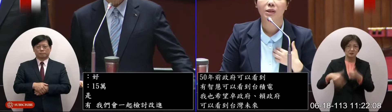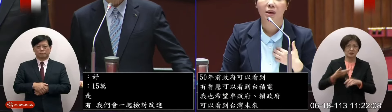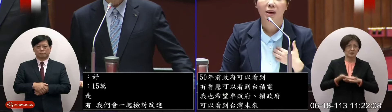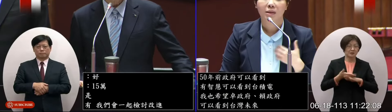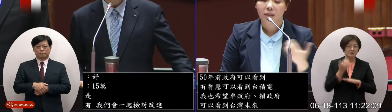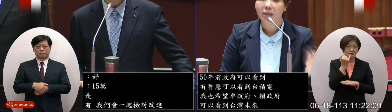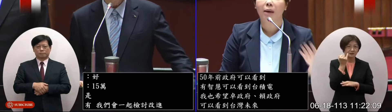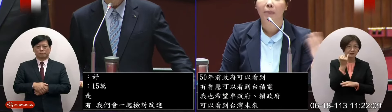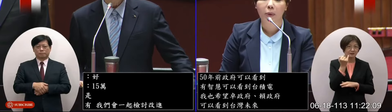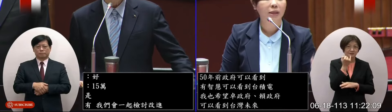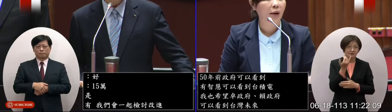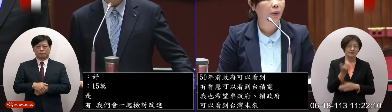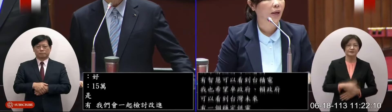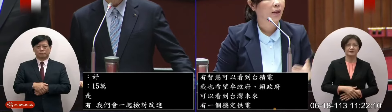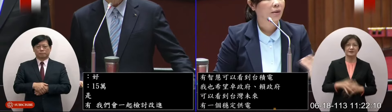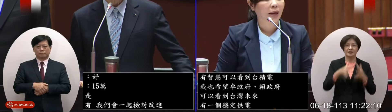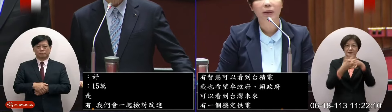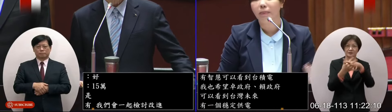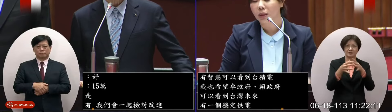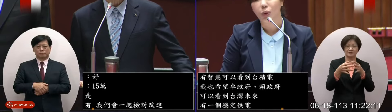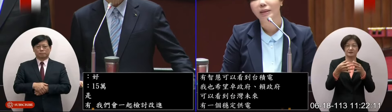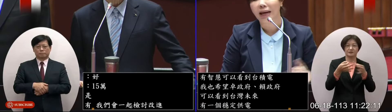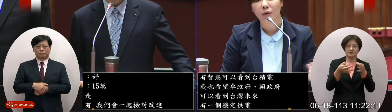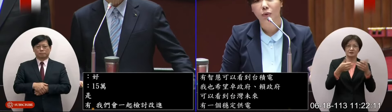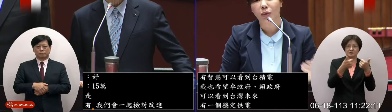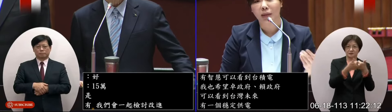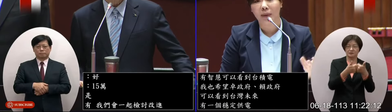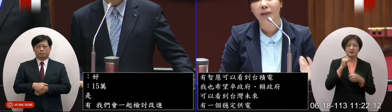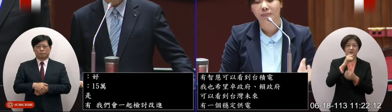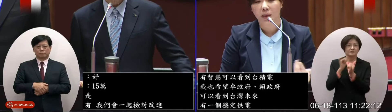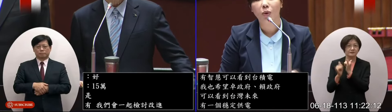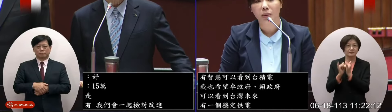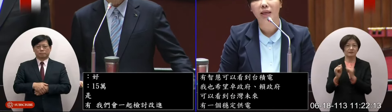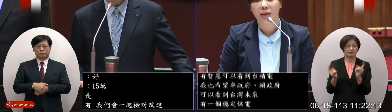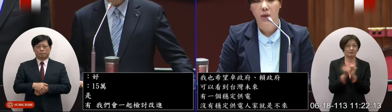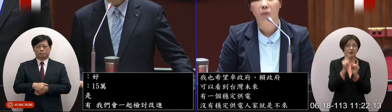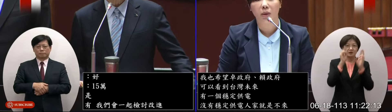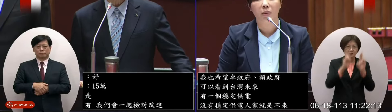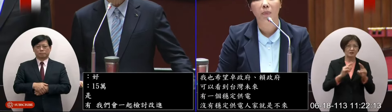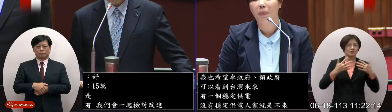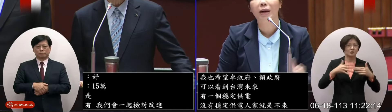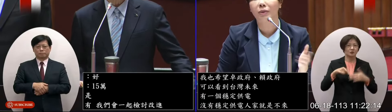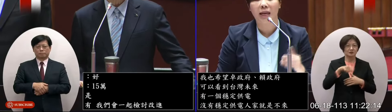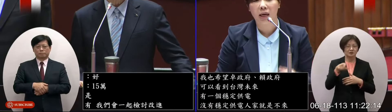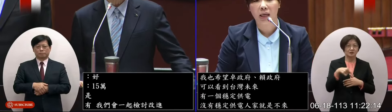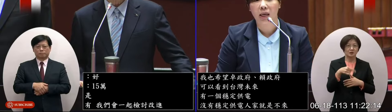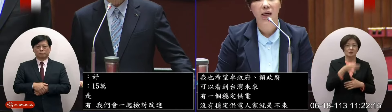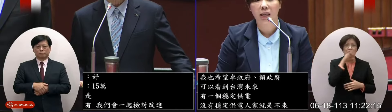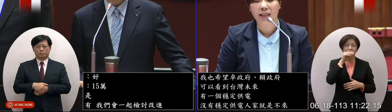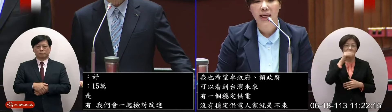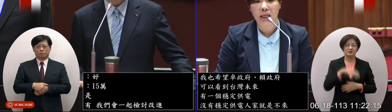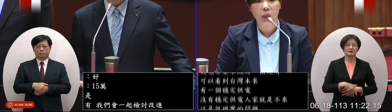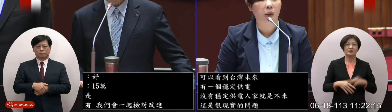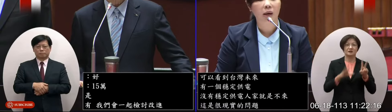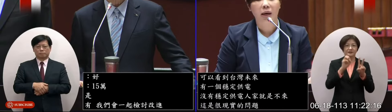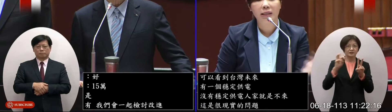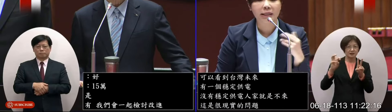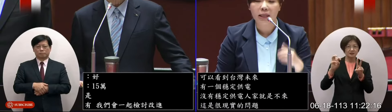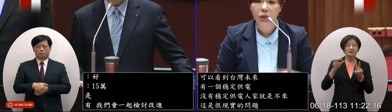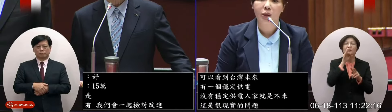但是至少美国商会、台湾的民众，大家都对于台湾供电到底够不够？不要跟我讲2030